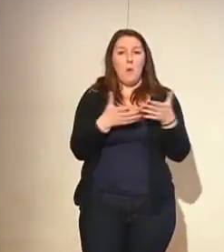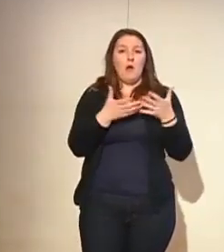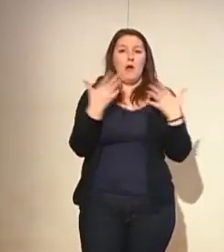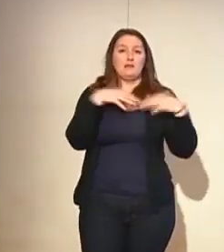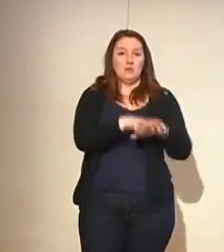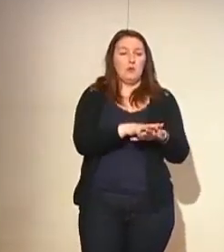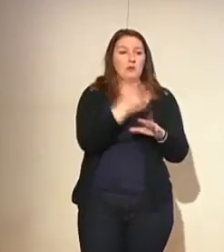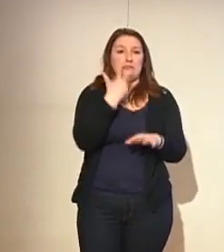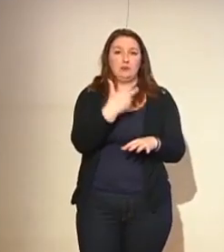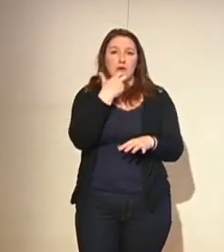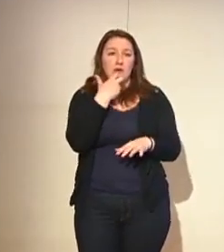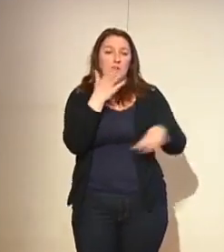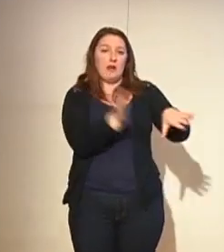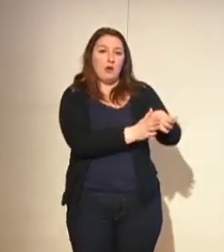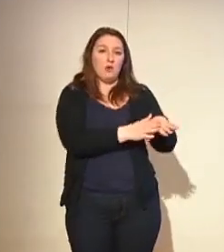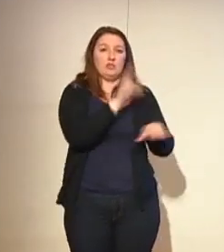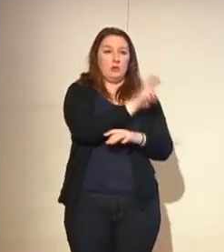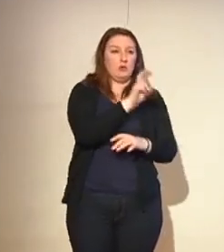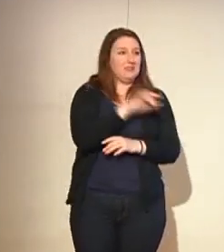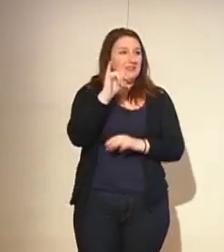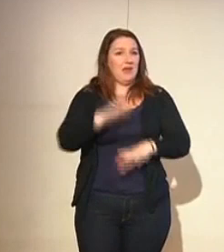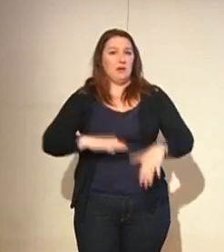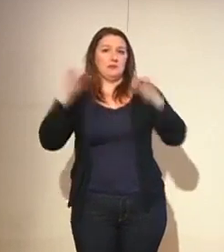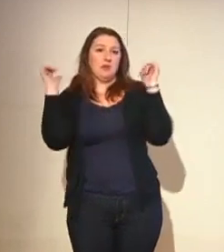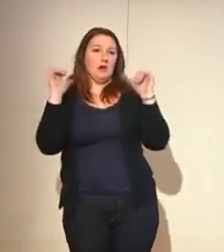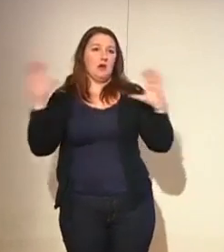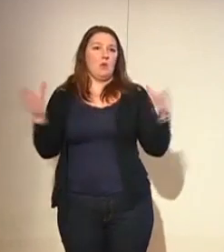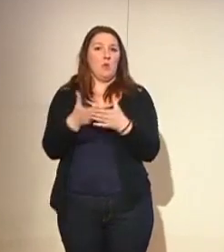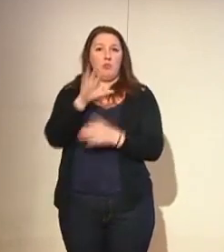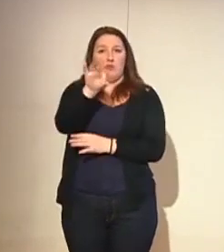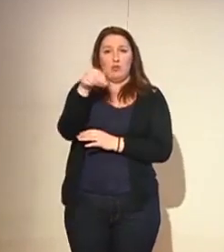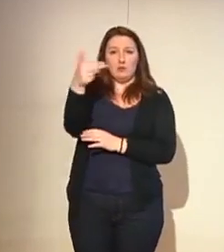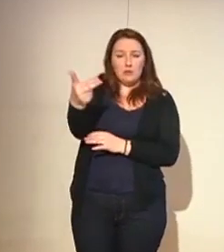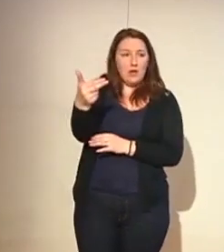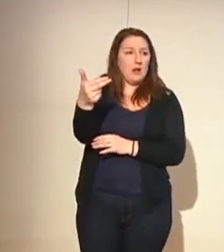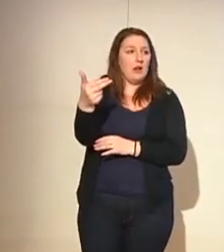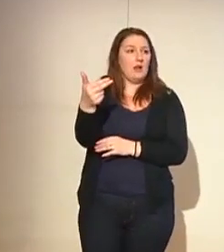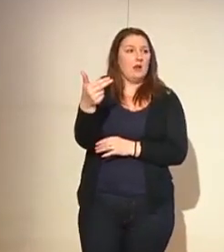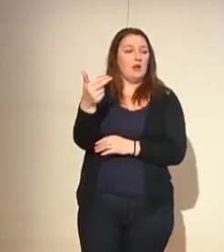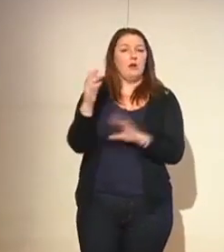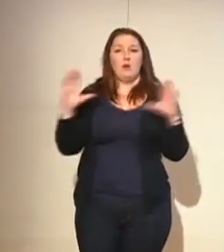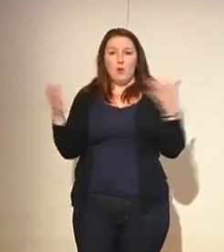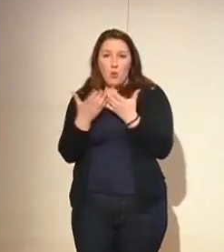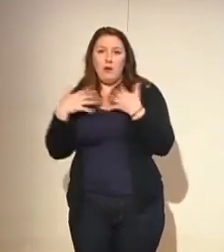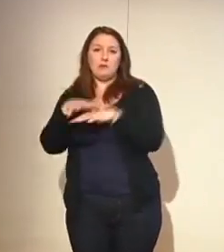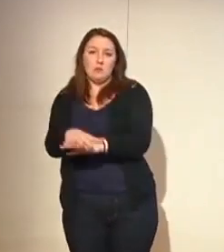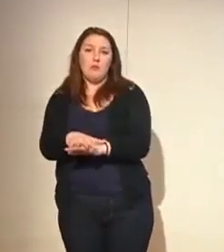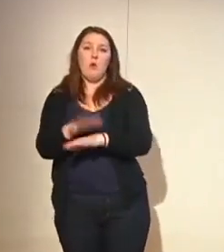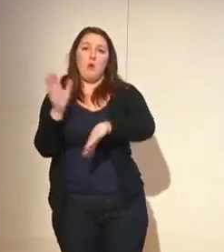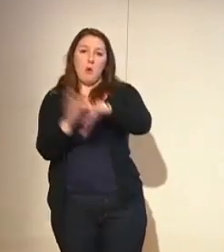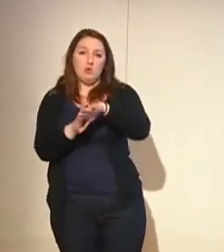la gauche et les écologistes qui s'abstient le groupe Front national et le rassemblement de gauche et de